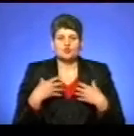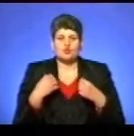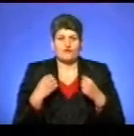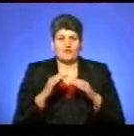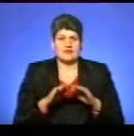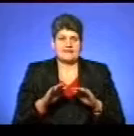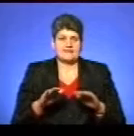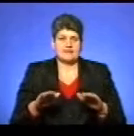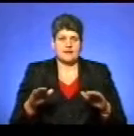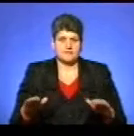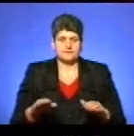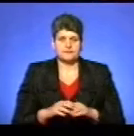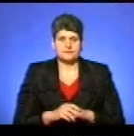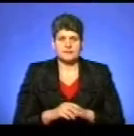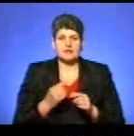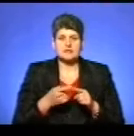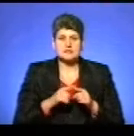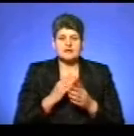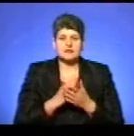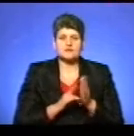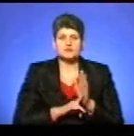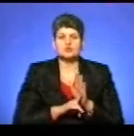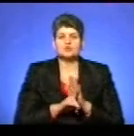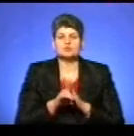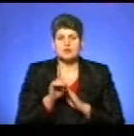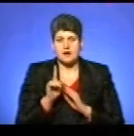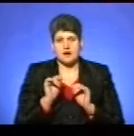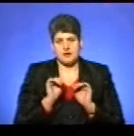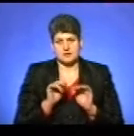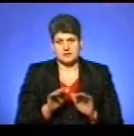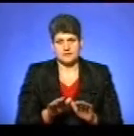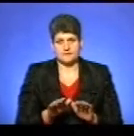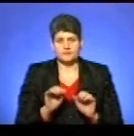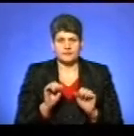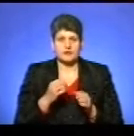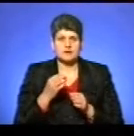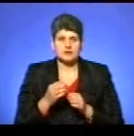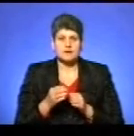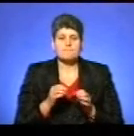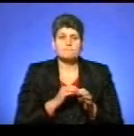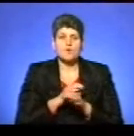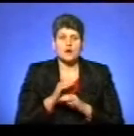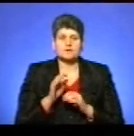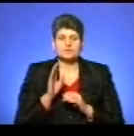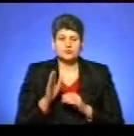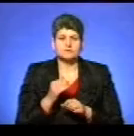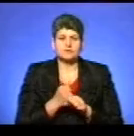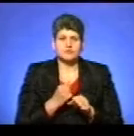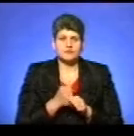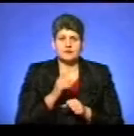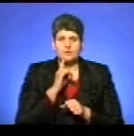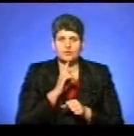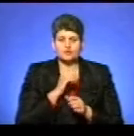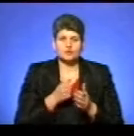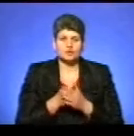дітей. Це є вступна така акція, можна сказати, і проект буде функціонувати поки що